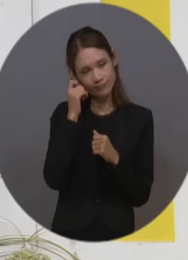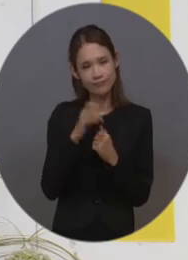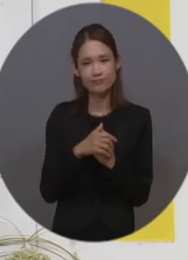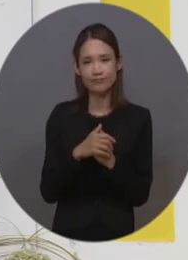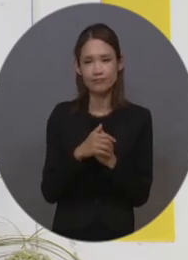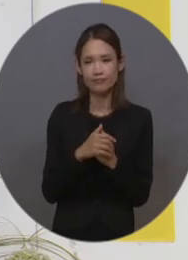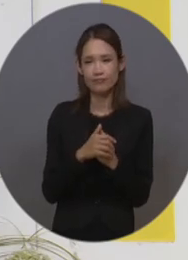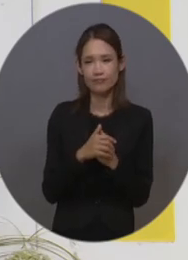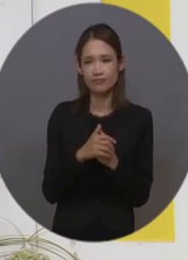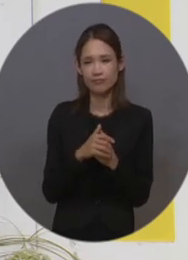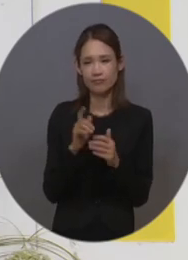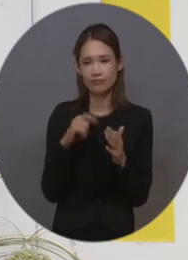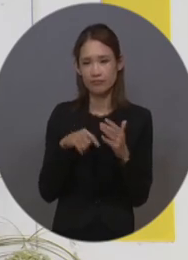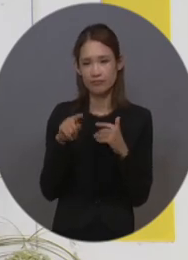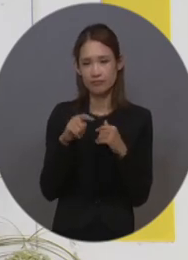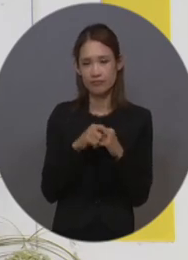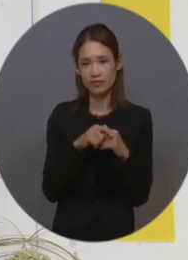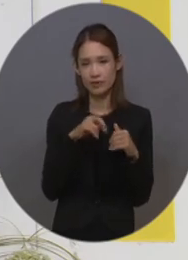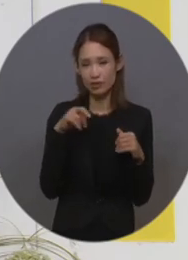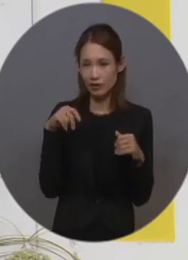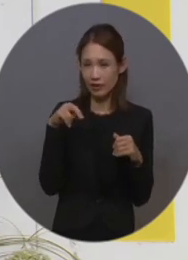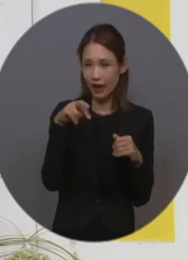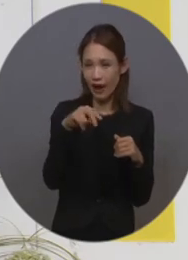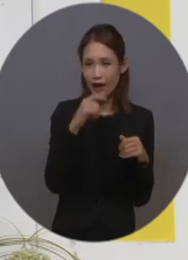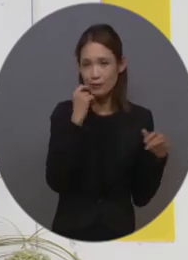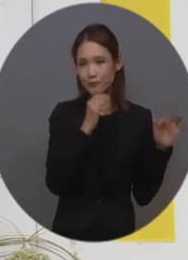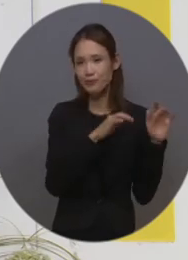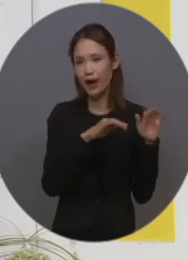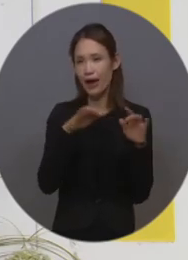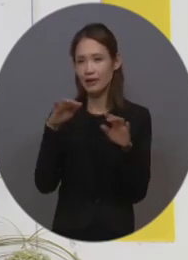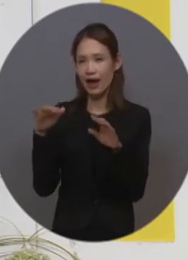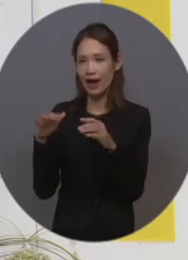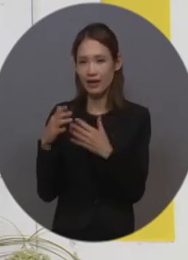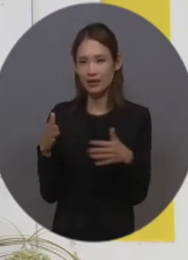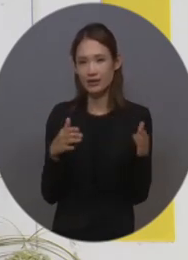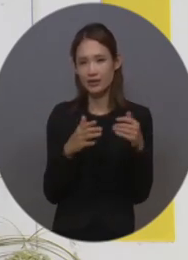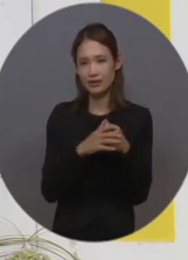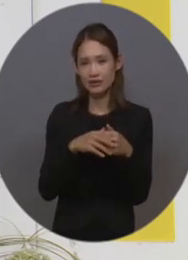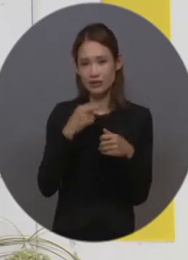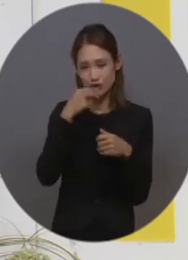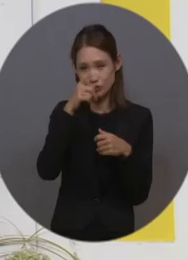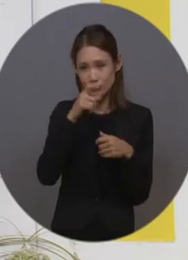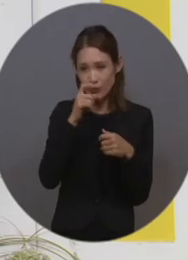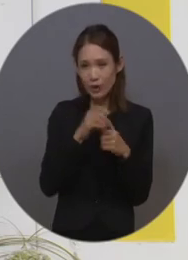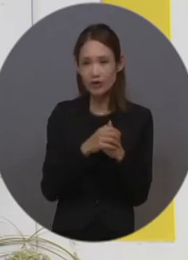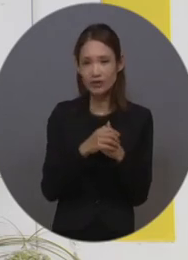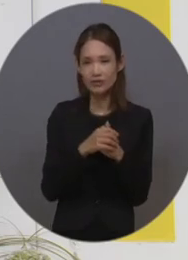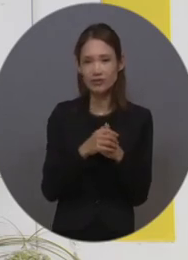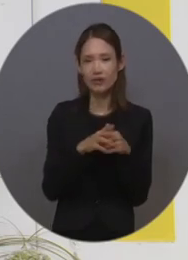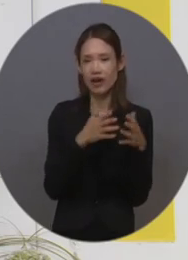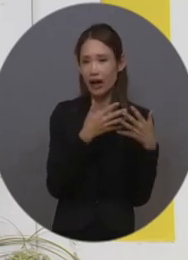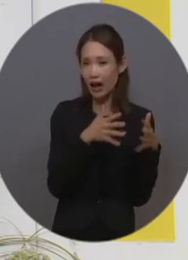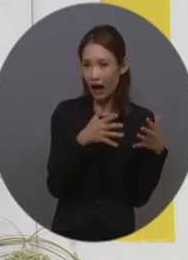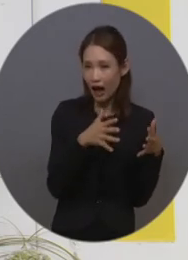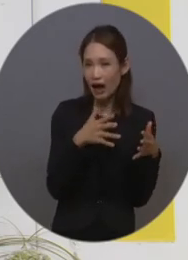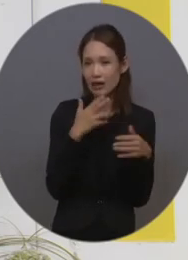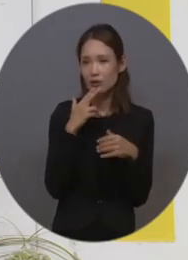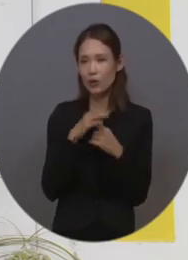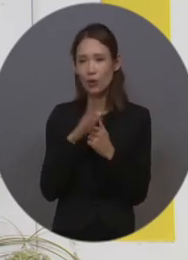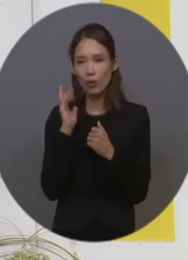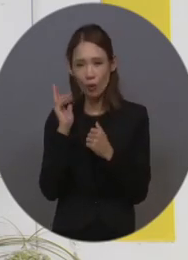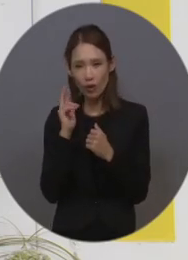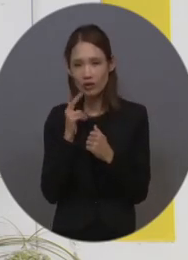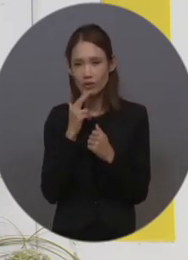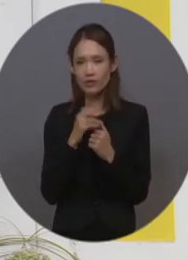네. 그리고 이제 밖에 나가니까 전부 바닷가에 네. 포장마차밖에 없어요. 네. 무슨 아파트도 없고 호텔도